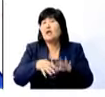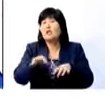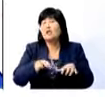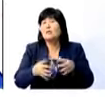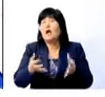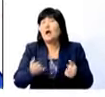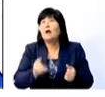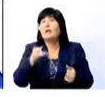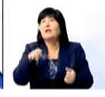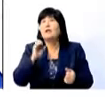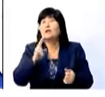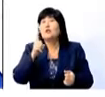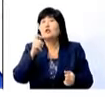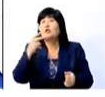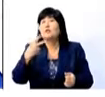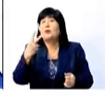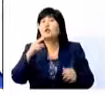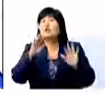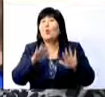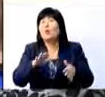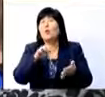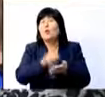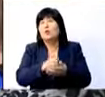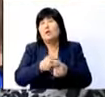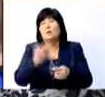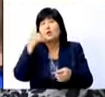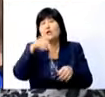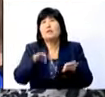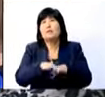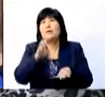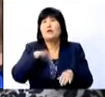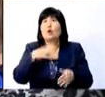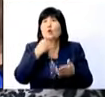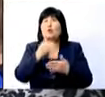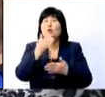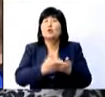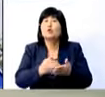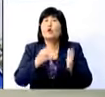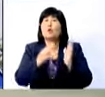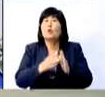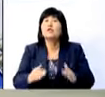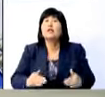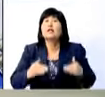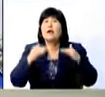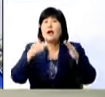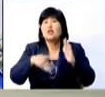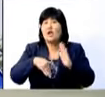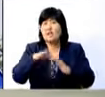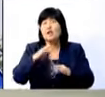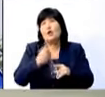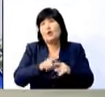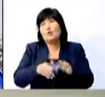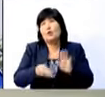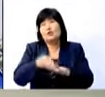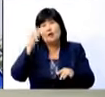қабылдау индексі бойынша 122-ші орында. Бұрнағы жылдарымен салыстырғанда еліміз өз көрсеткішін 9 сатыға жақсартты. Ендігі мақсат